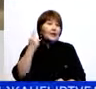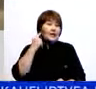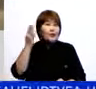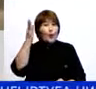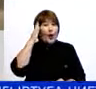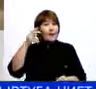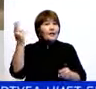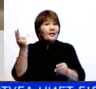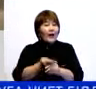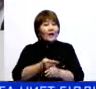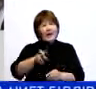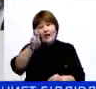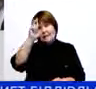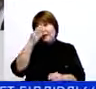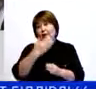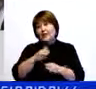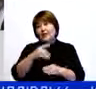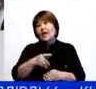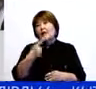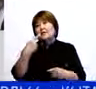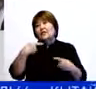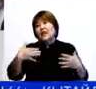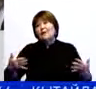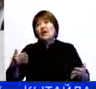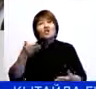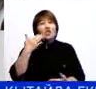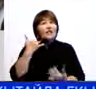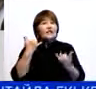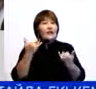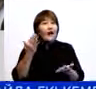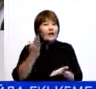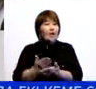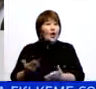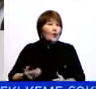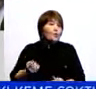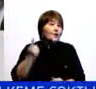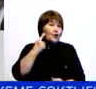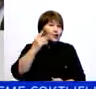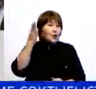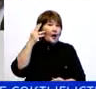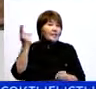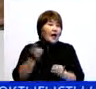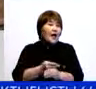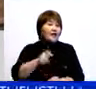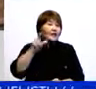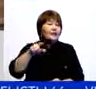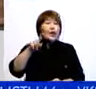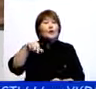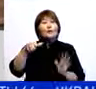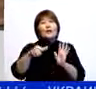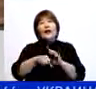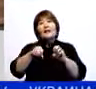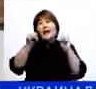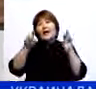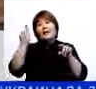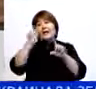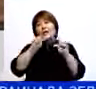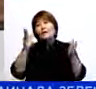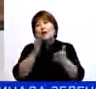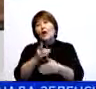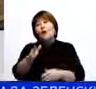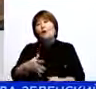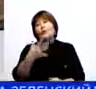қабілетінен айырылғандар үшін мемлекет тарапынан біршама жеңілдіктер қарастырылған. Өңірде есту қабілетінен айырылған жандар үшін нөмірі 6-шы арнайы мектебі бар.